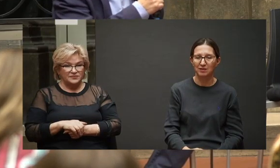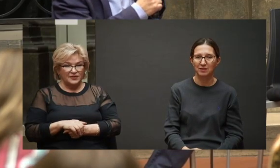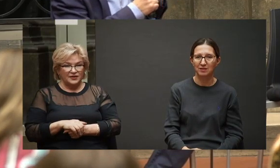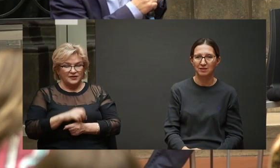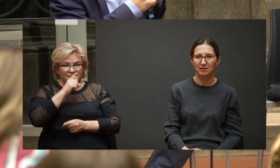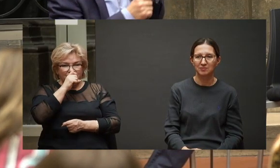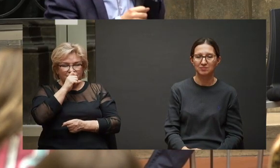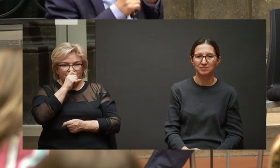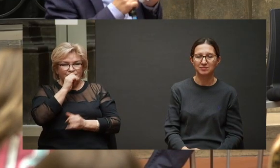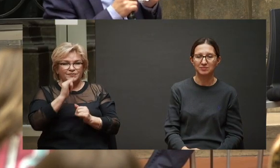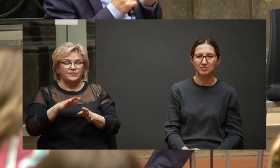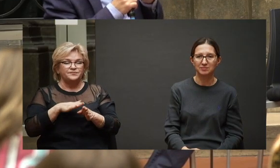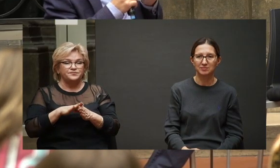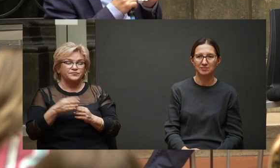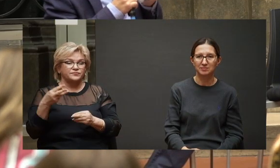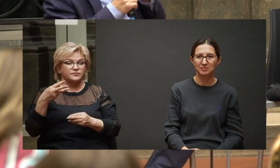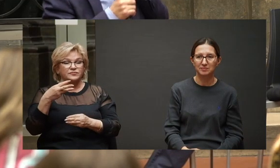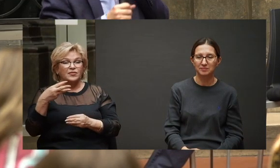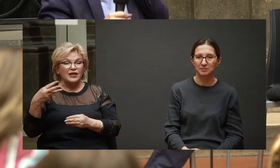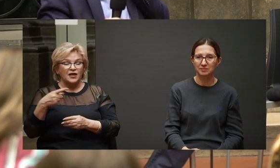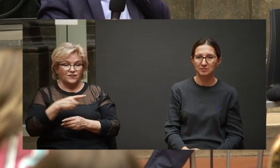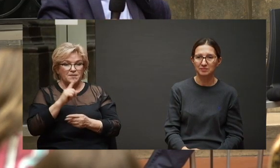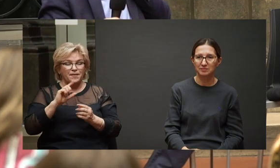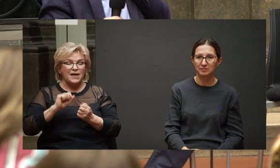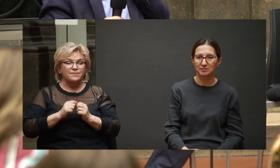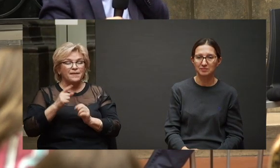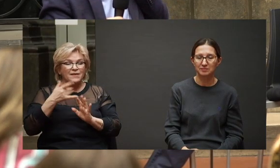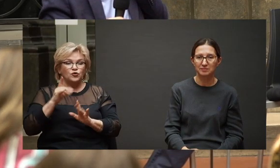полного отождествления. Сейчас вы поймете, что я имею в виду.